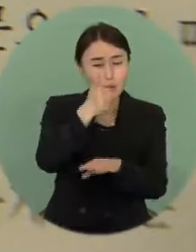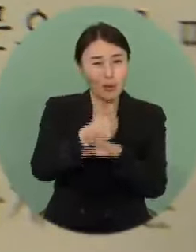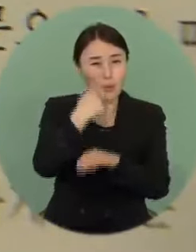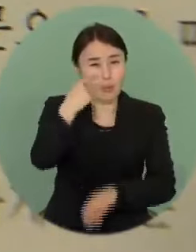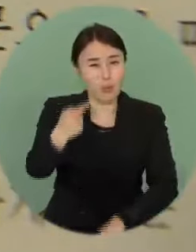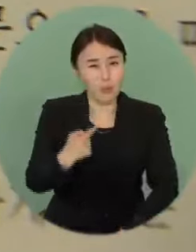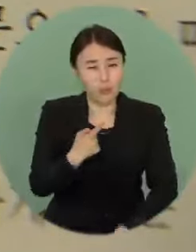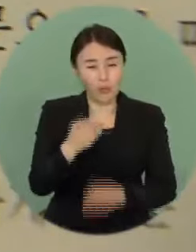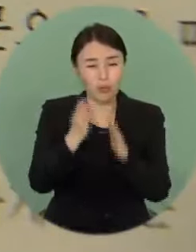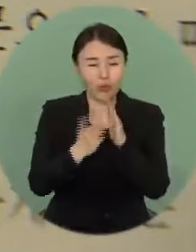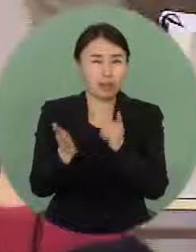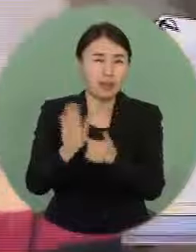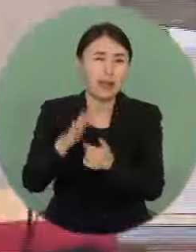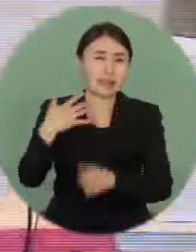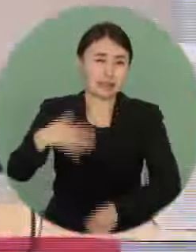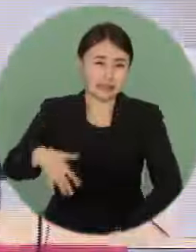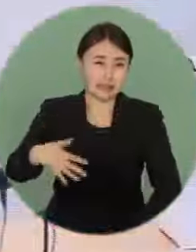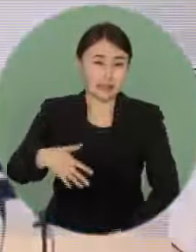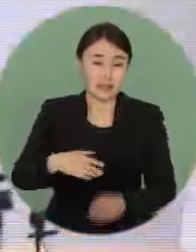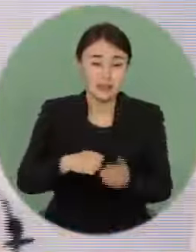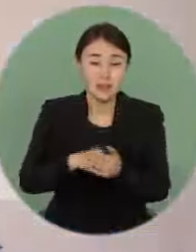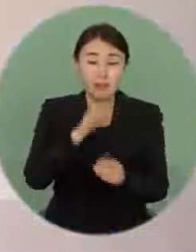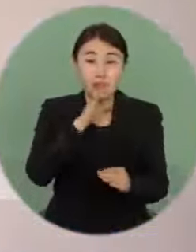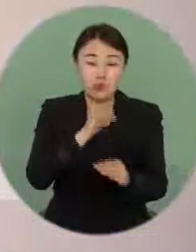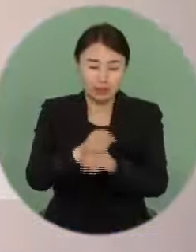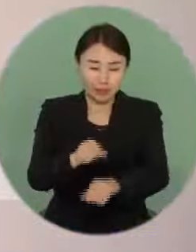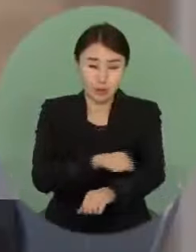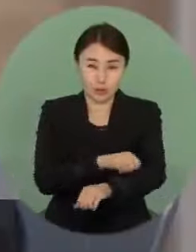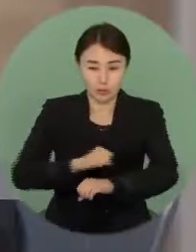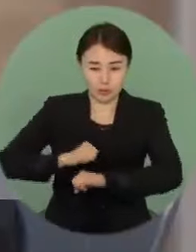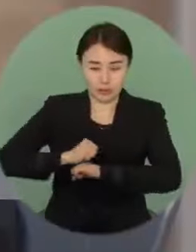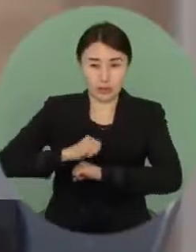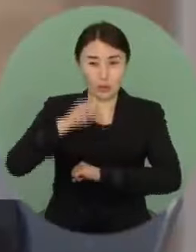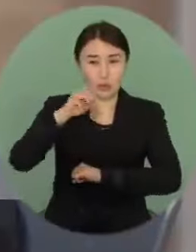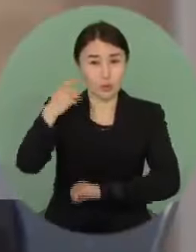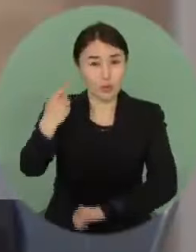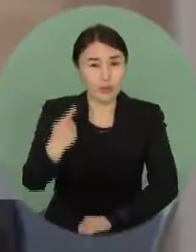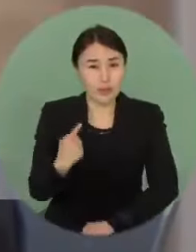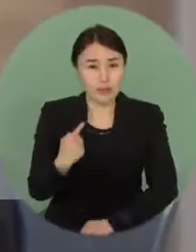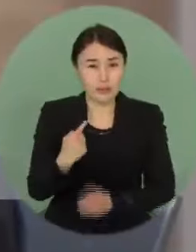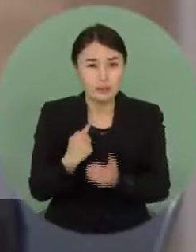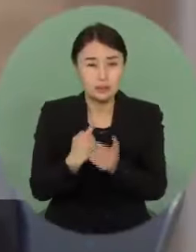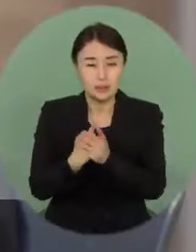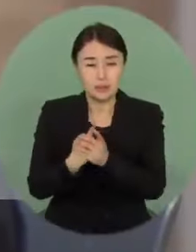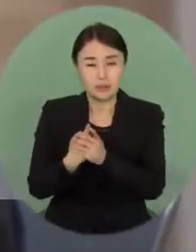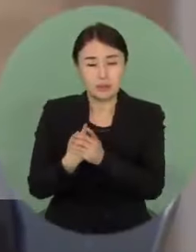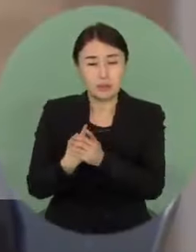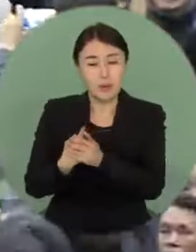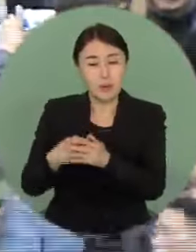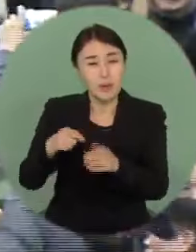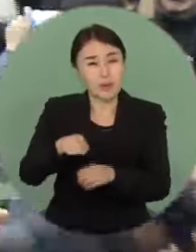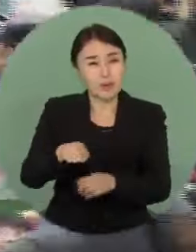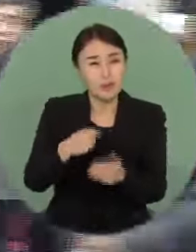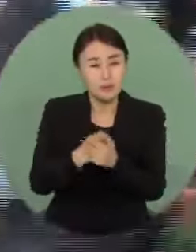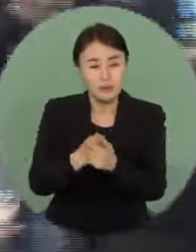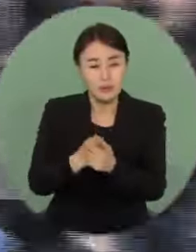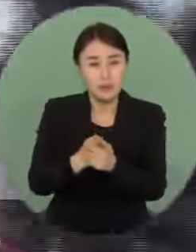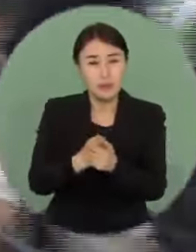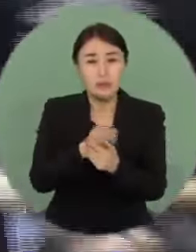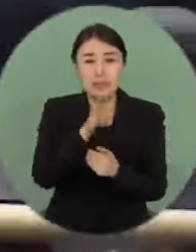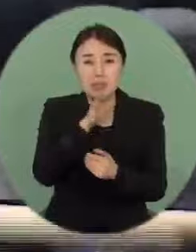공개되지 않고 있습니다 북한 특수군이 광주에 침투했다는 구 세력의 주장을 조사한 결과 역시도 아직